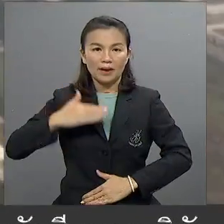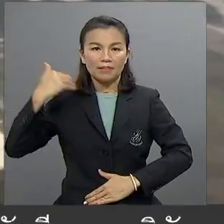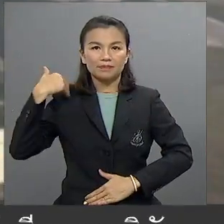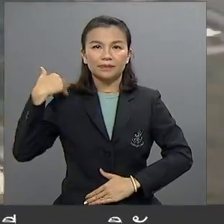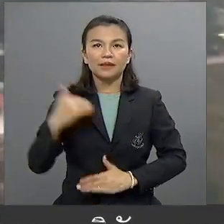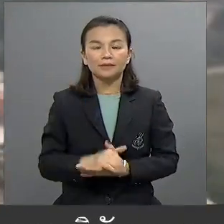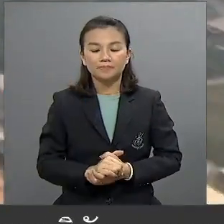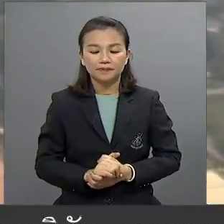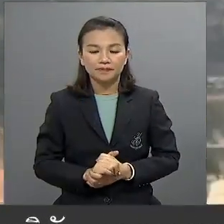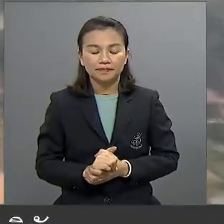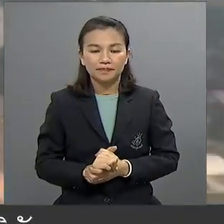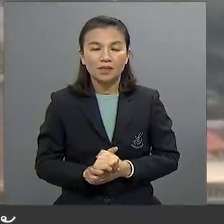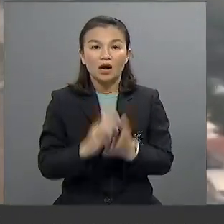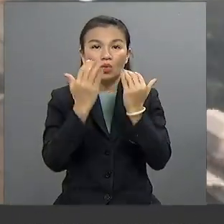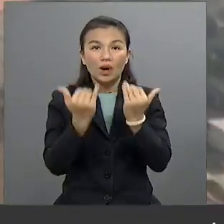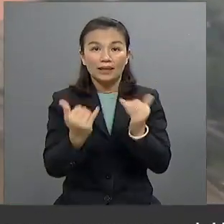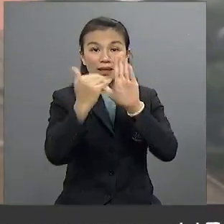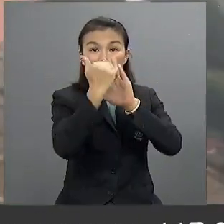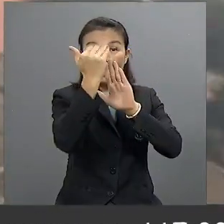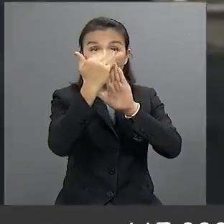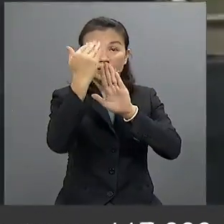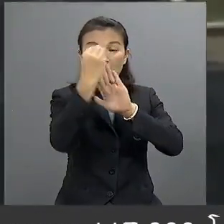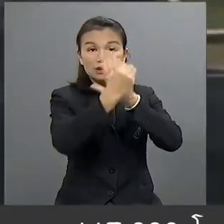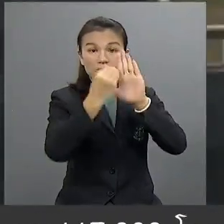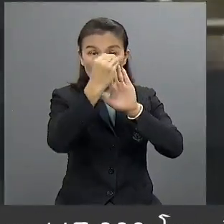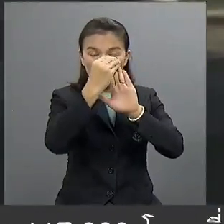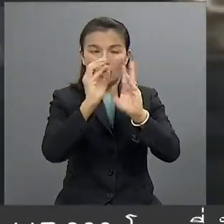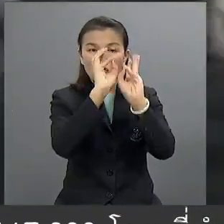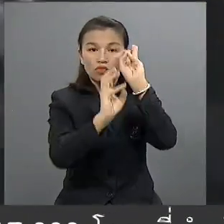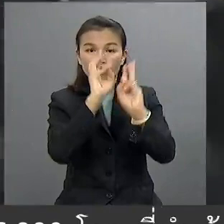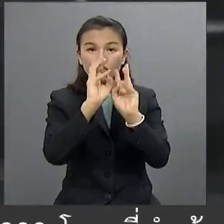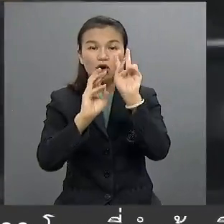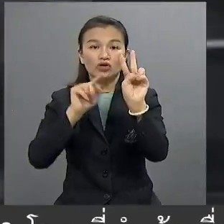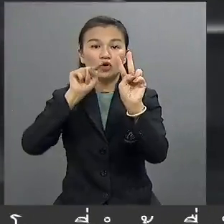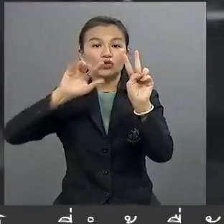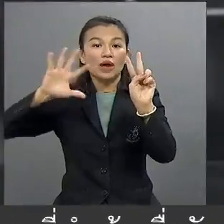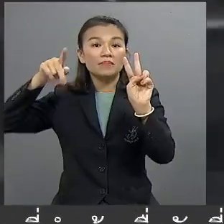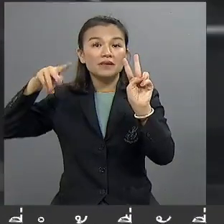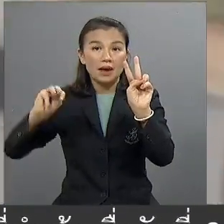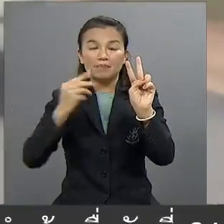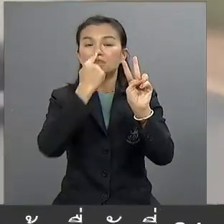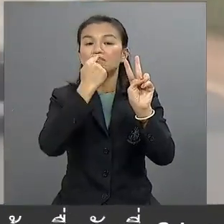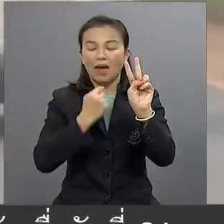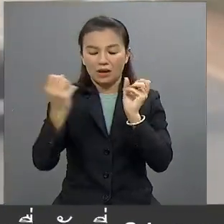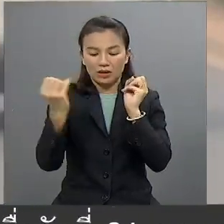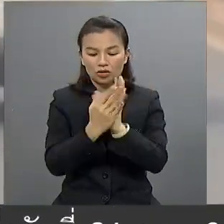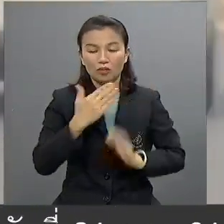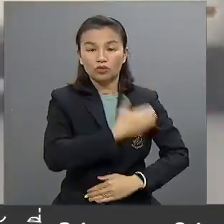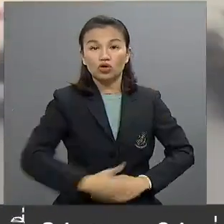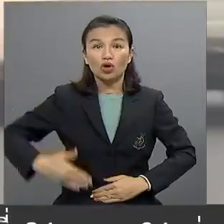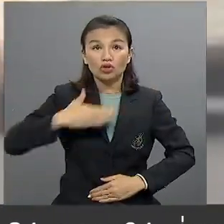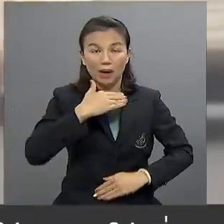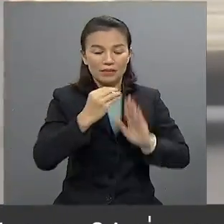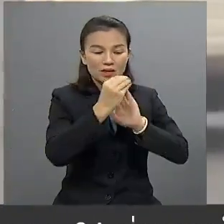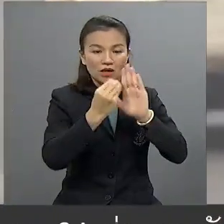วันนี้ภาคเหนือมีจังหวัดที่ค่า PM 2.5 เกินมาตรฐานในระดับสีแดงมีผลกระทบต่อสุขภาพ4จังหวัดด้วยกัน